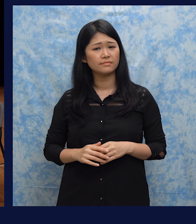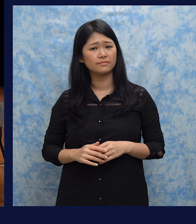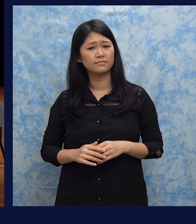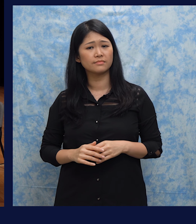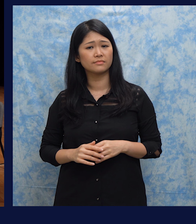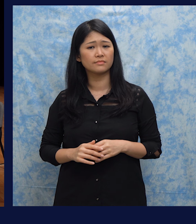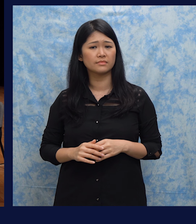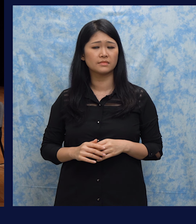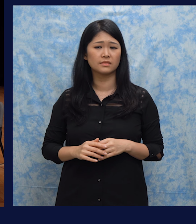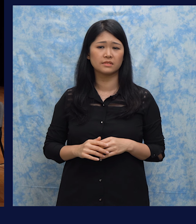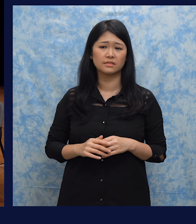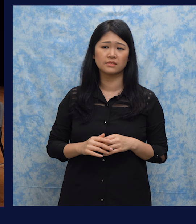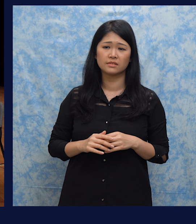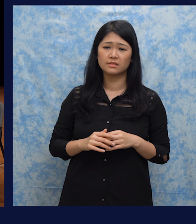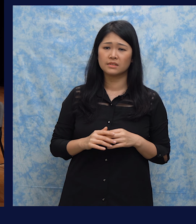schliefen